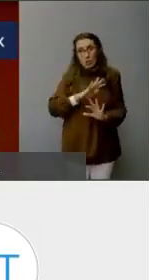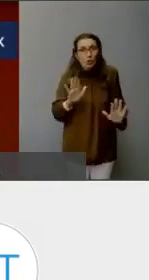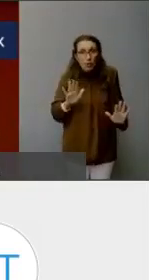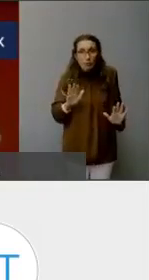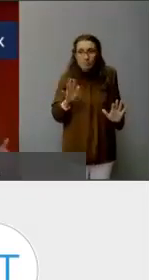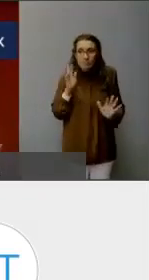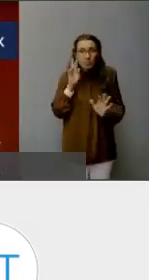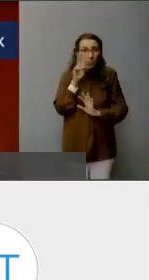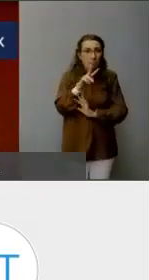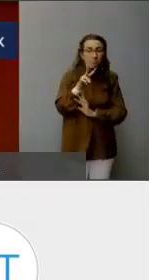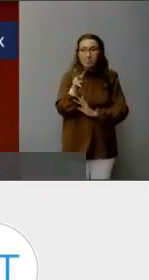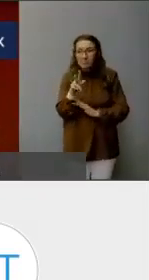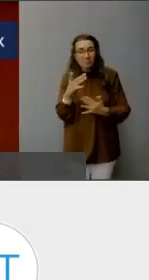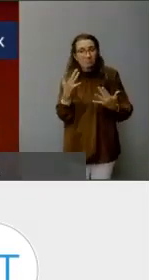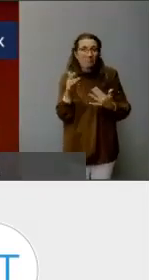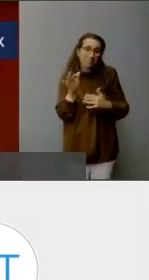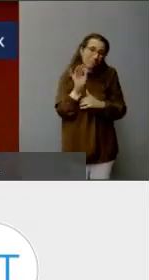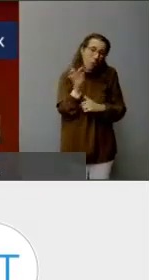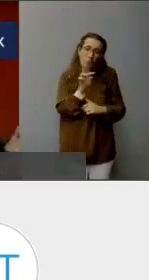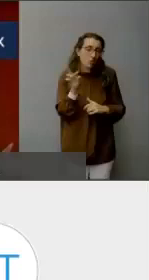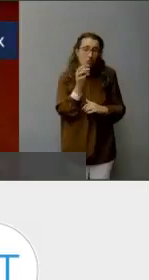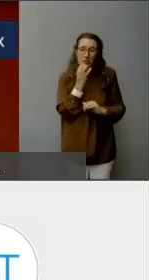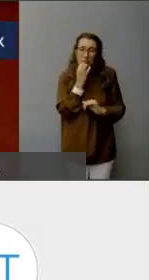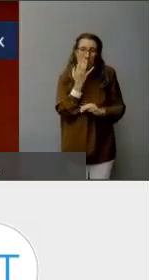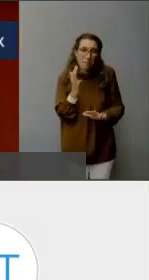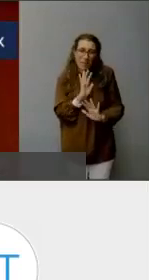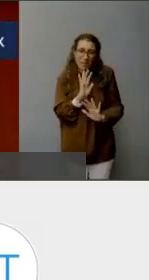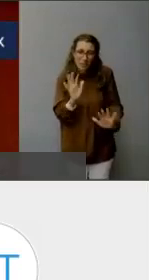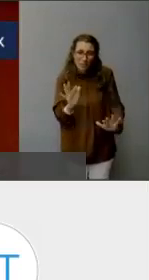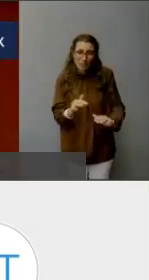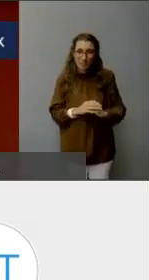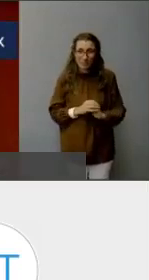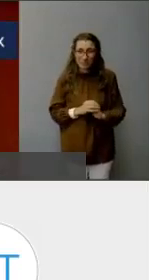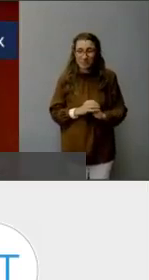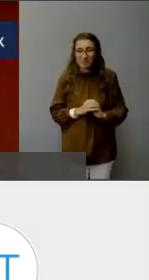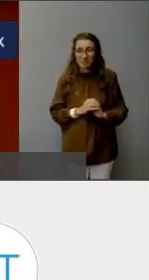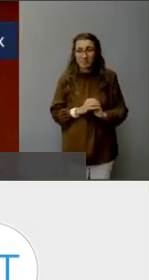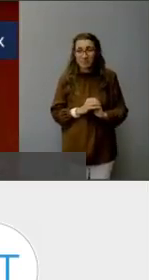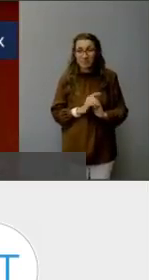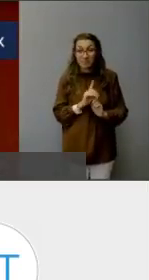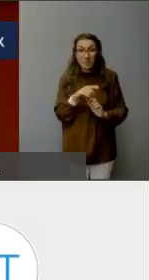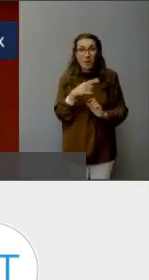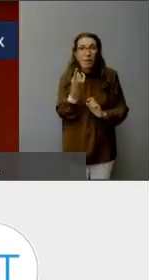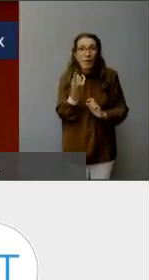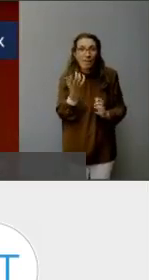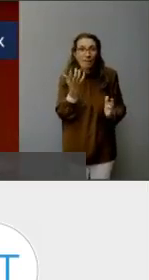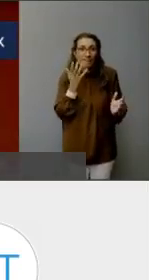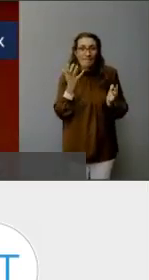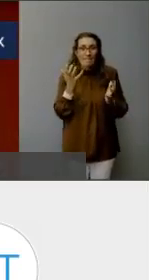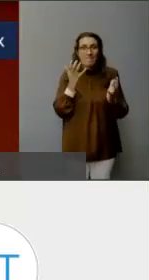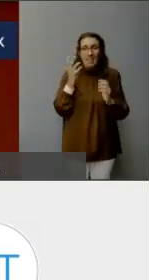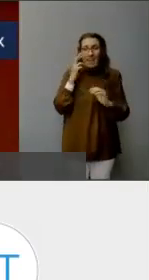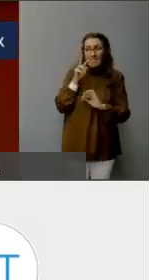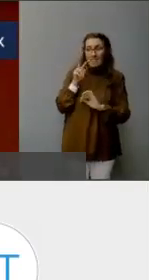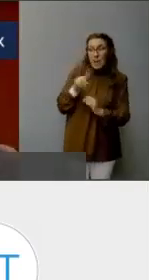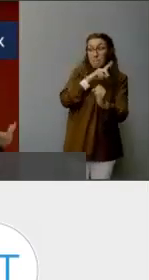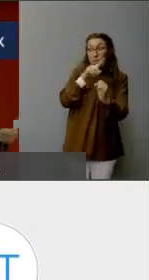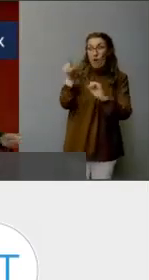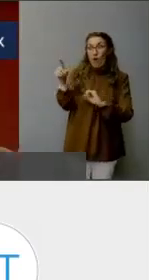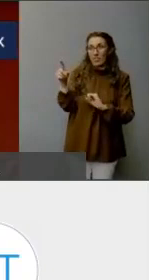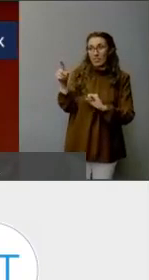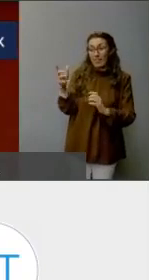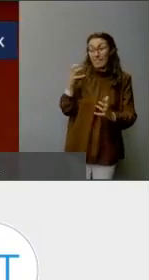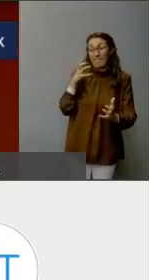riteniamo che effettivamente siano due personaggi simpatici poi il fascino che provano verso i poteri forti e non mi si